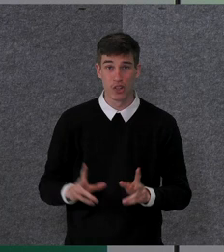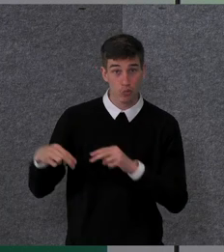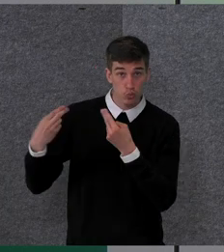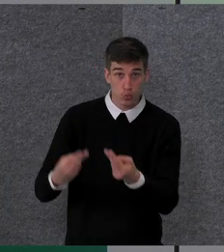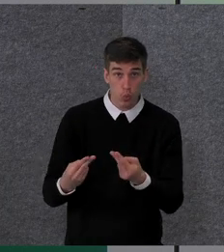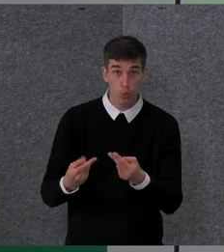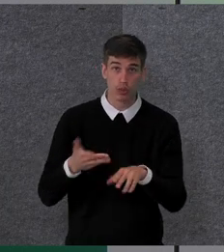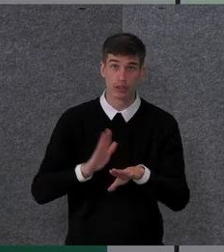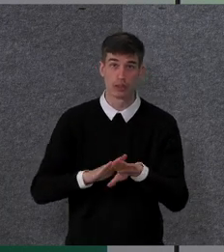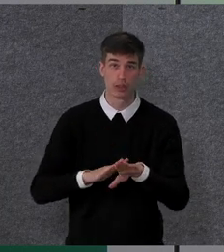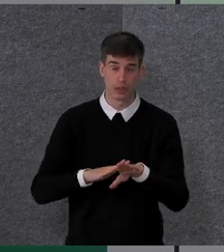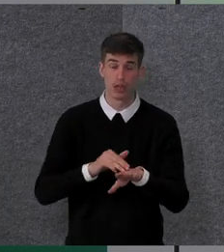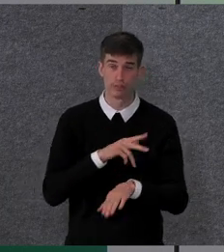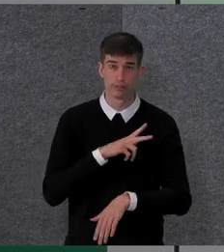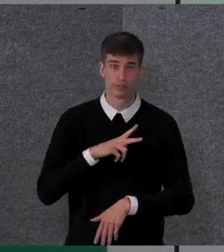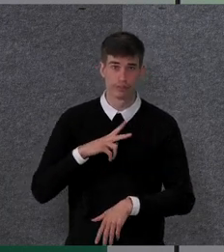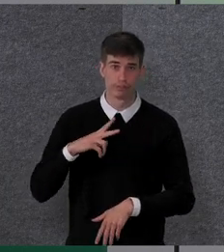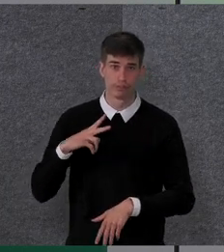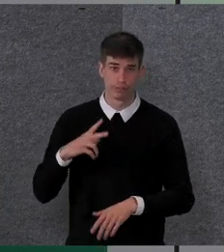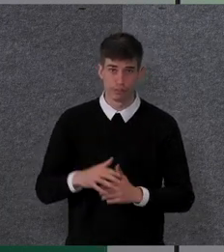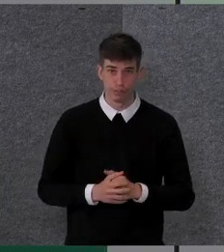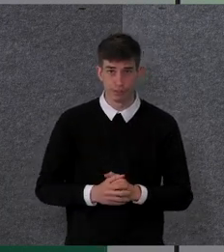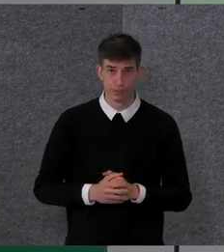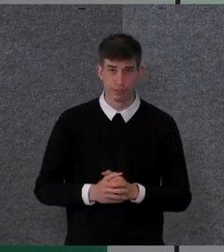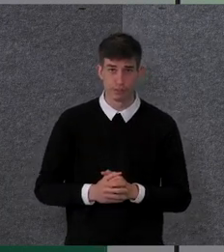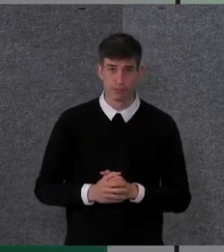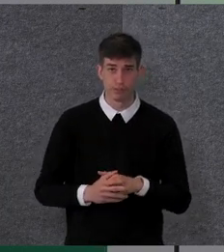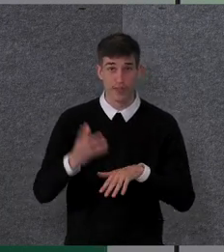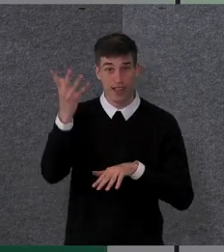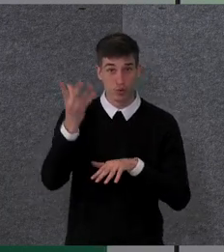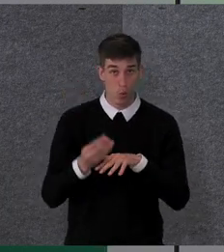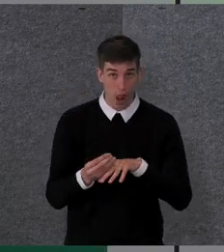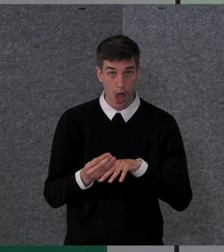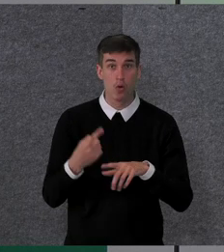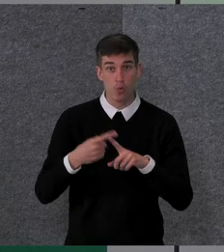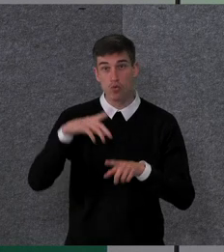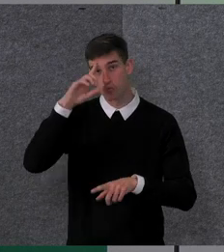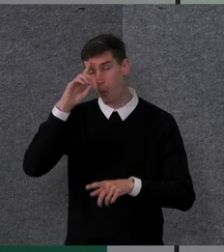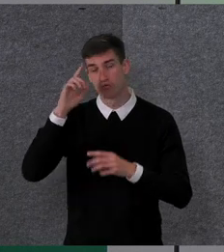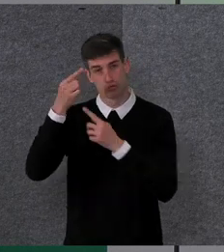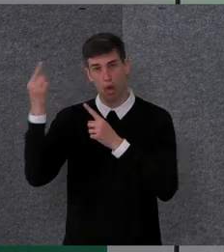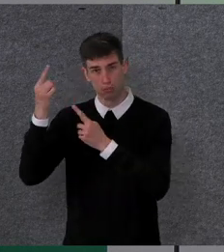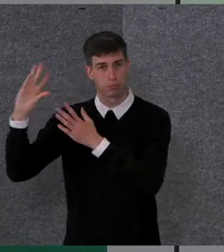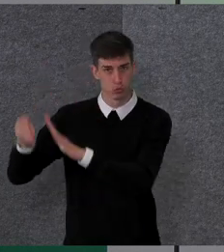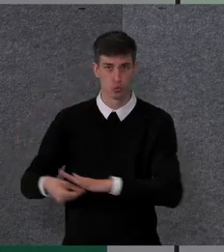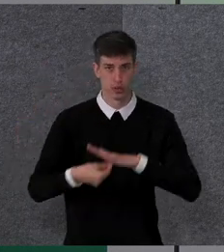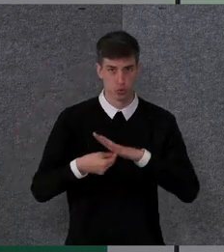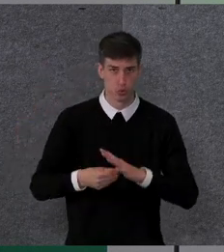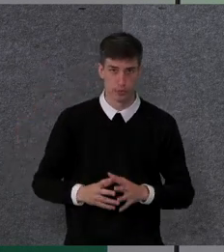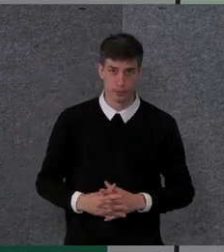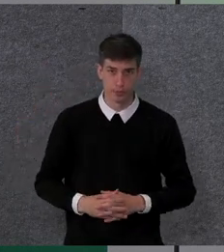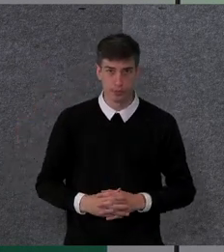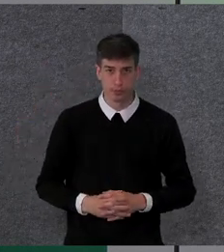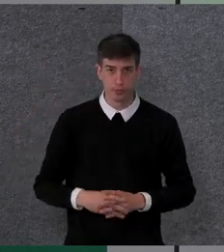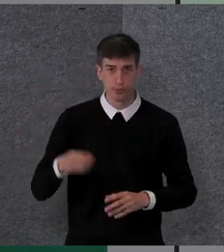würde. Solar- und Speicherfirmen, auch aus Deutschland, boten damals ihre Hilfe an. Die Idee: